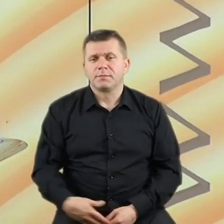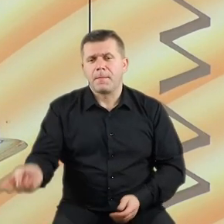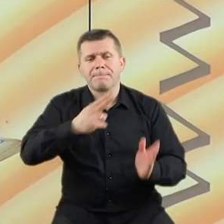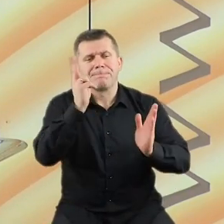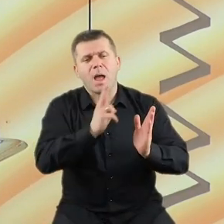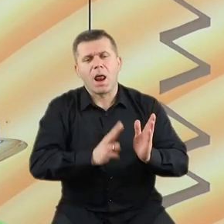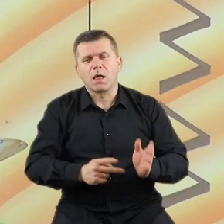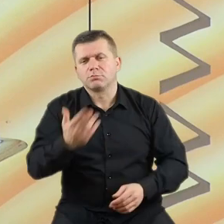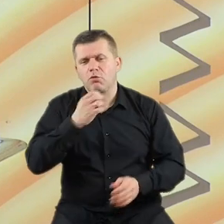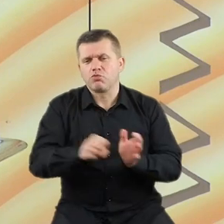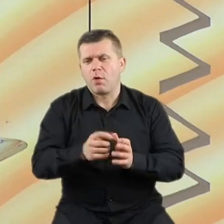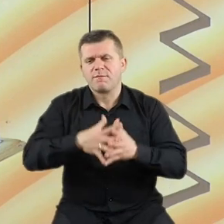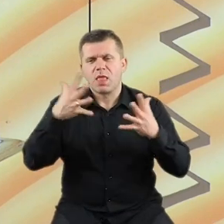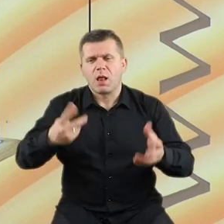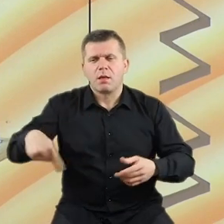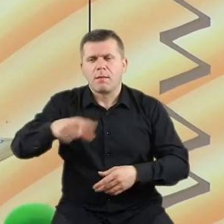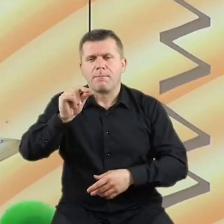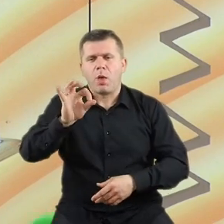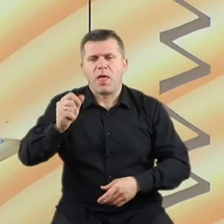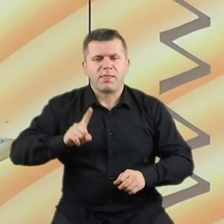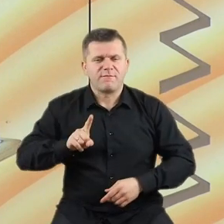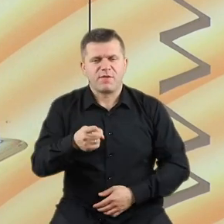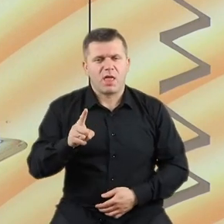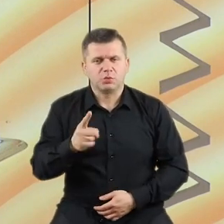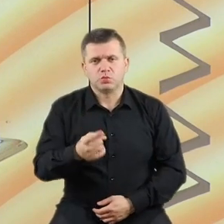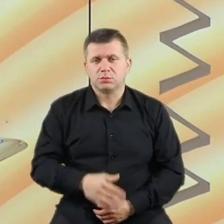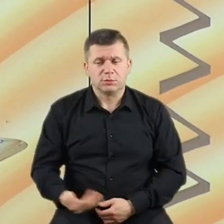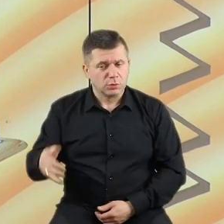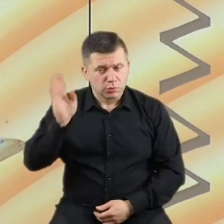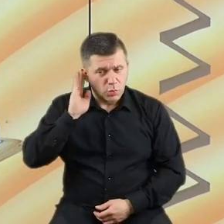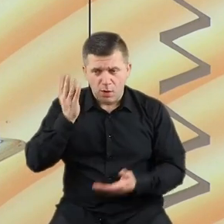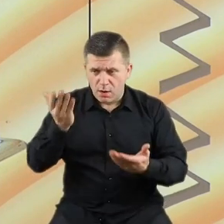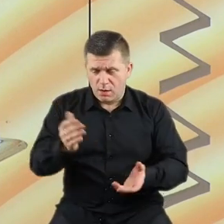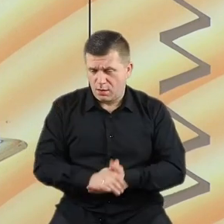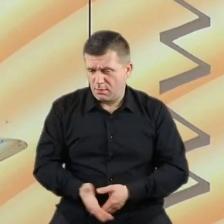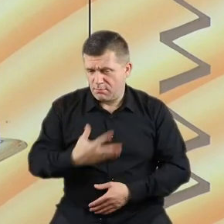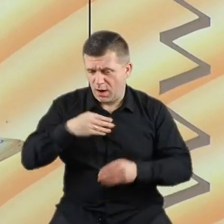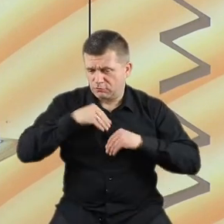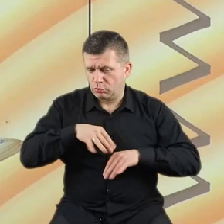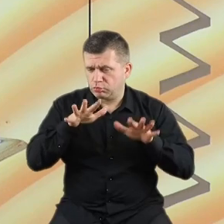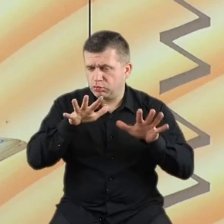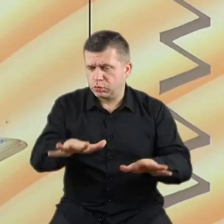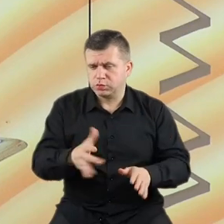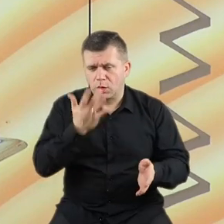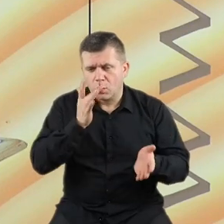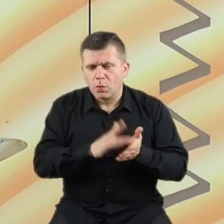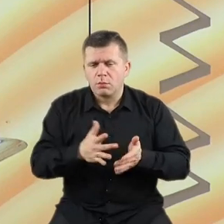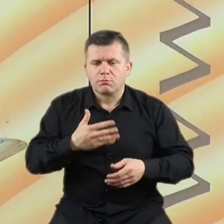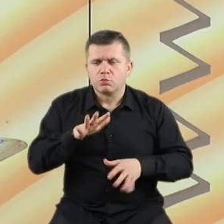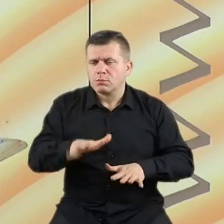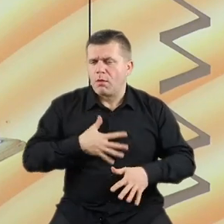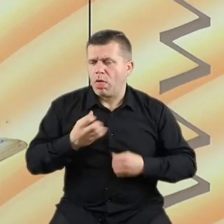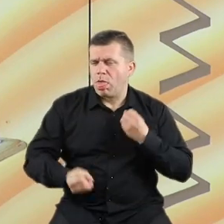jakiś malarz powiedział do wielkiego poety francuskiego, malarz francuski, słuchaj, mam w sobie tyle tych uczuć, mam w sobie tyle tych